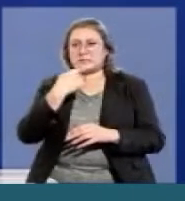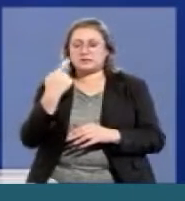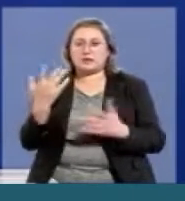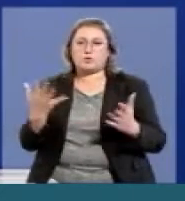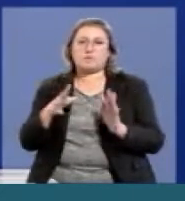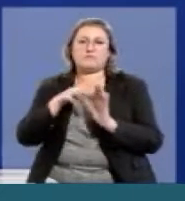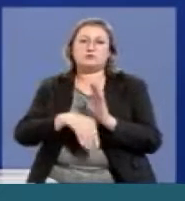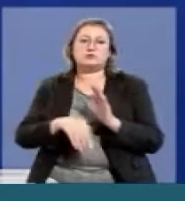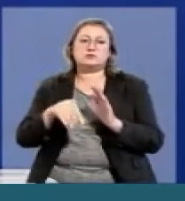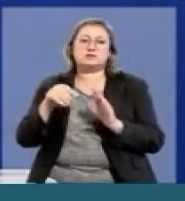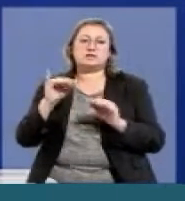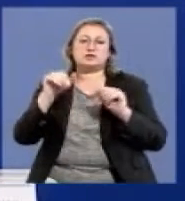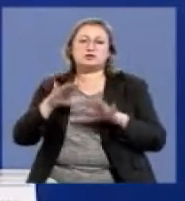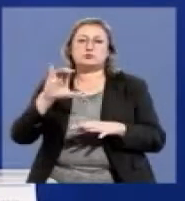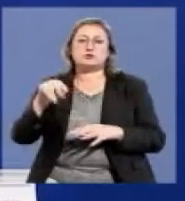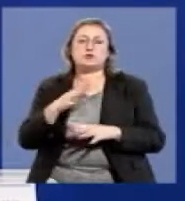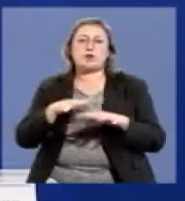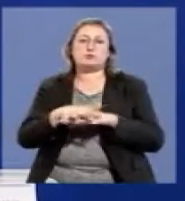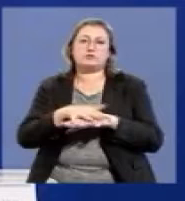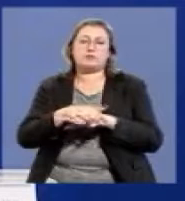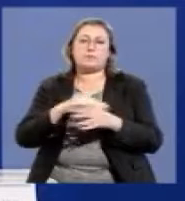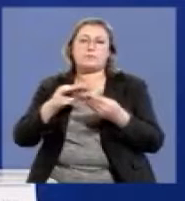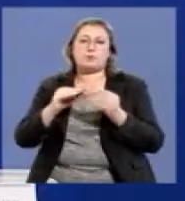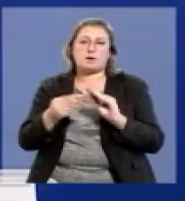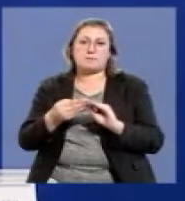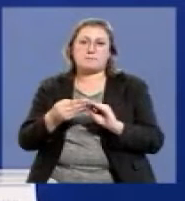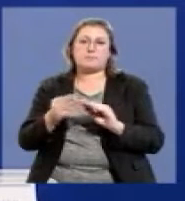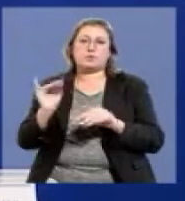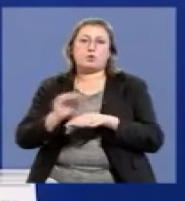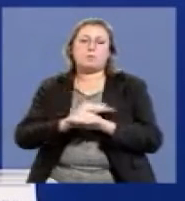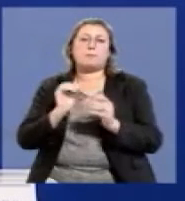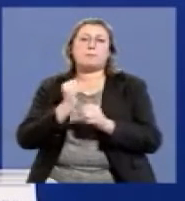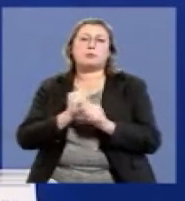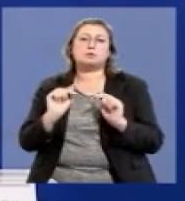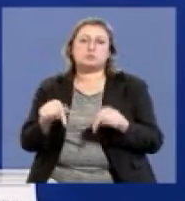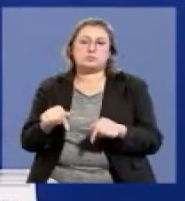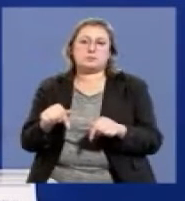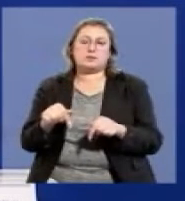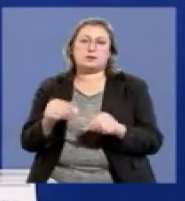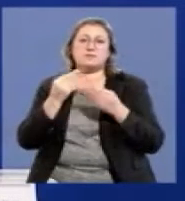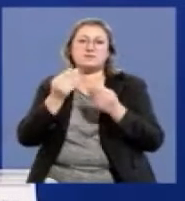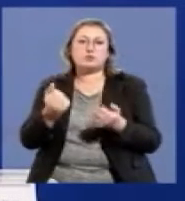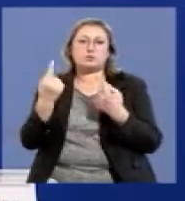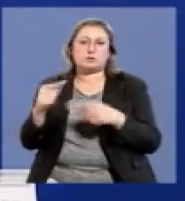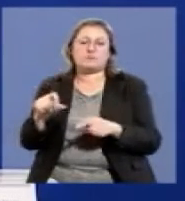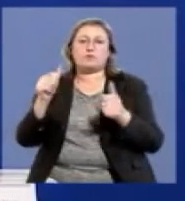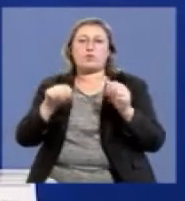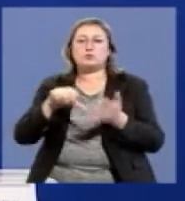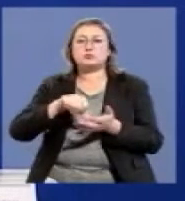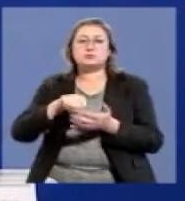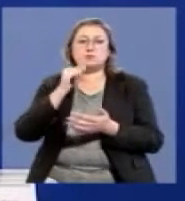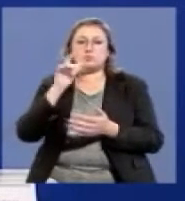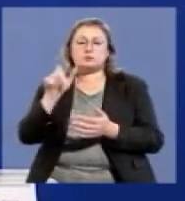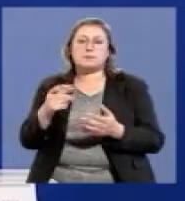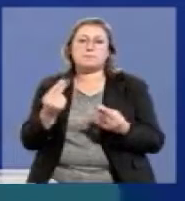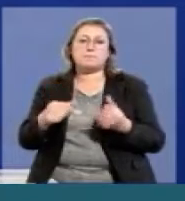которые вносят свой вклад в решение социальных, общественных проблем, своими добрыми поступками мотивируя других. В конкурсе не могут участвовать